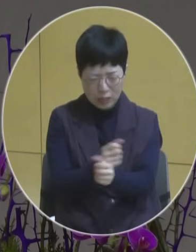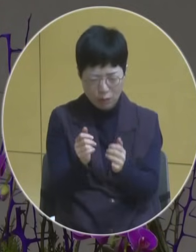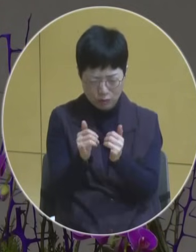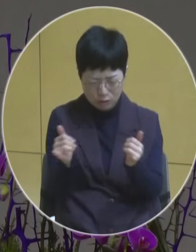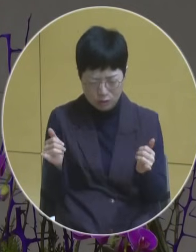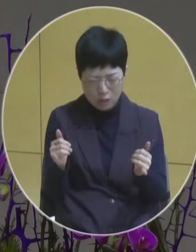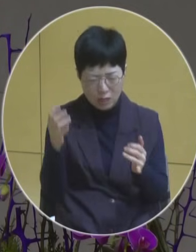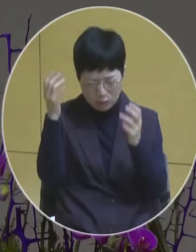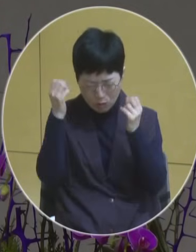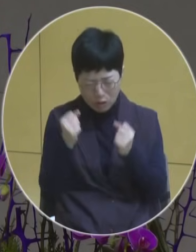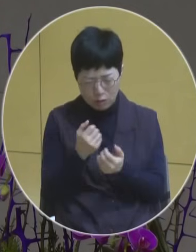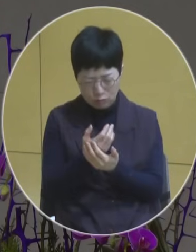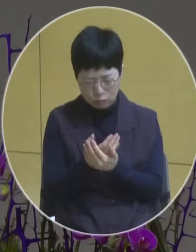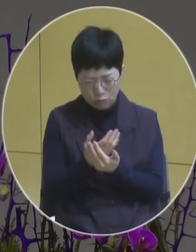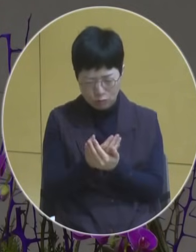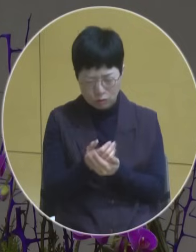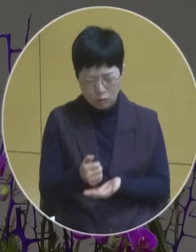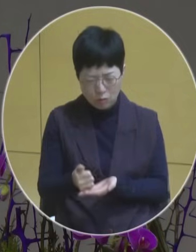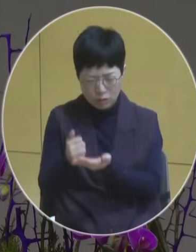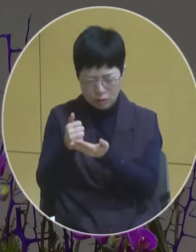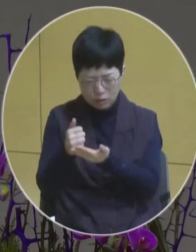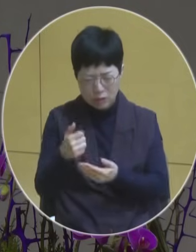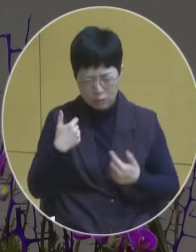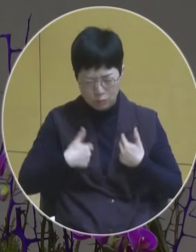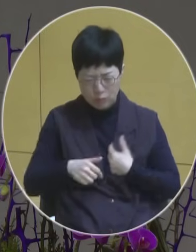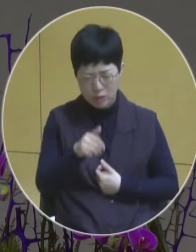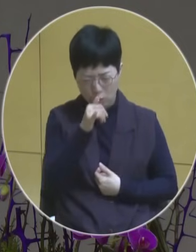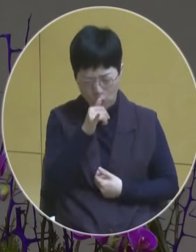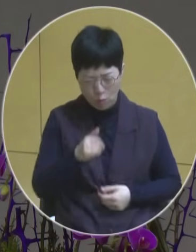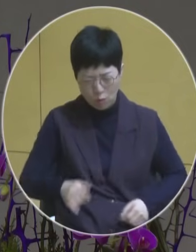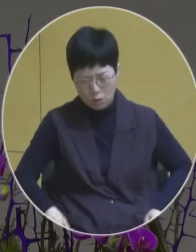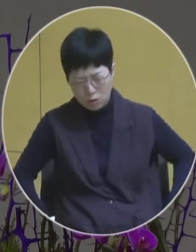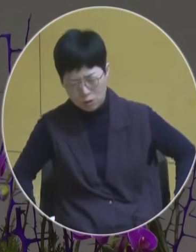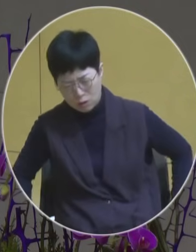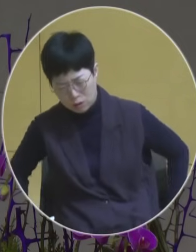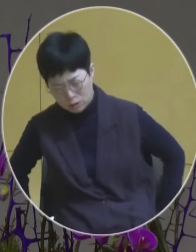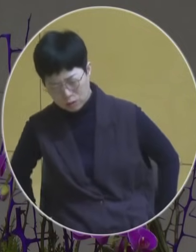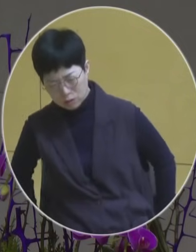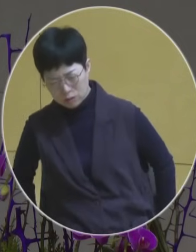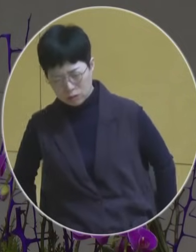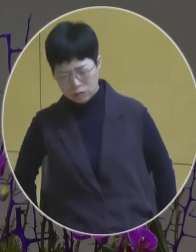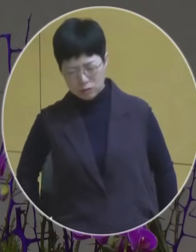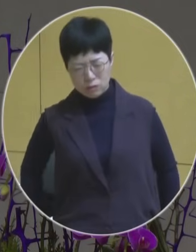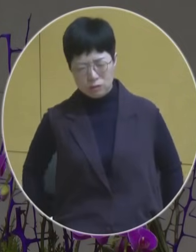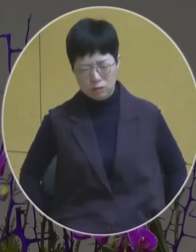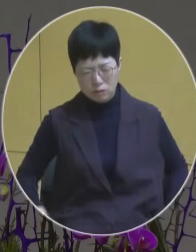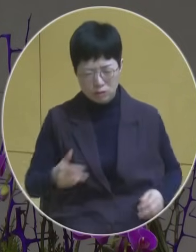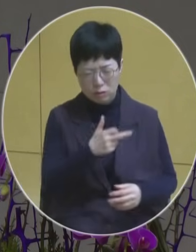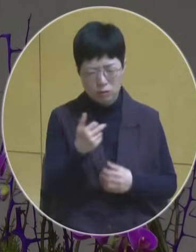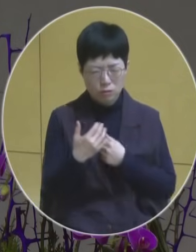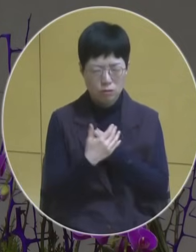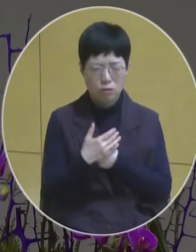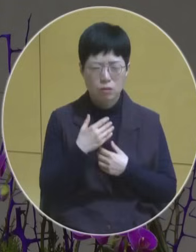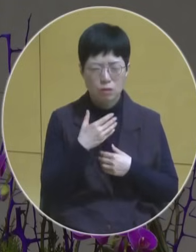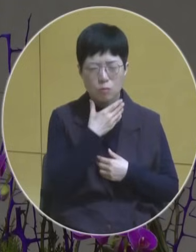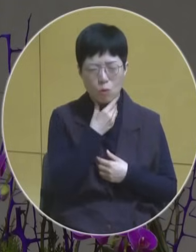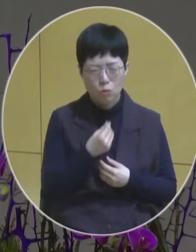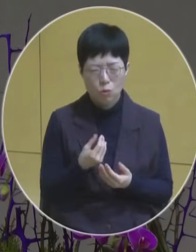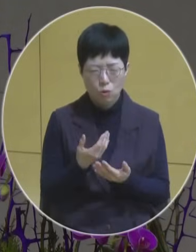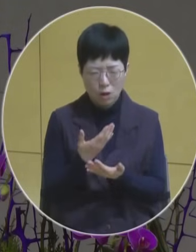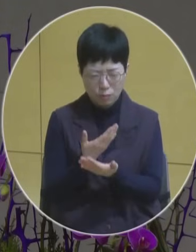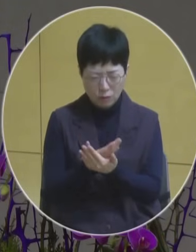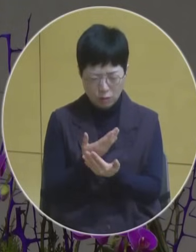주님 기억하여 주옵소서. 섬기는 기쁨이 있게 하여 주시고 주님의 한량없는 크신 복으로 인도하여